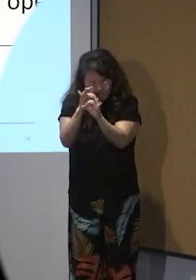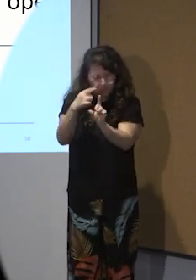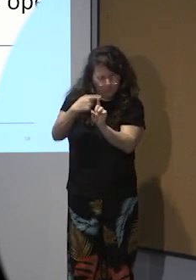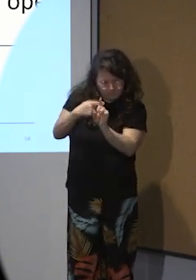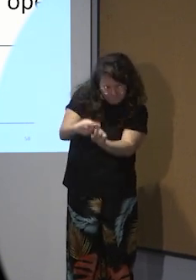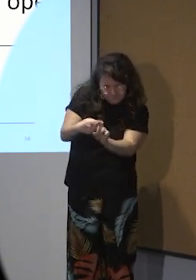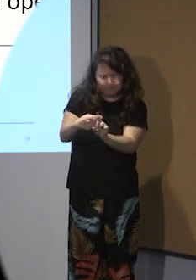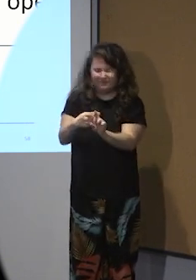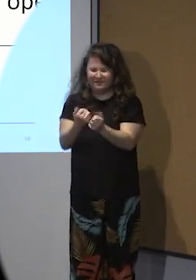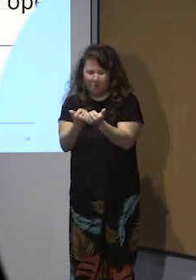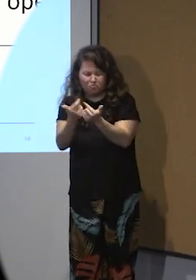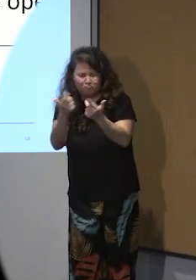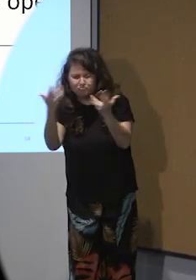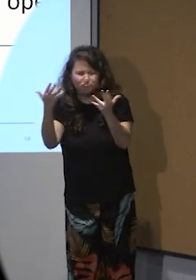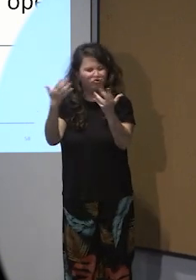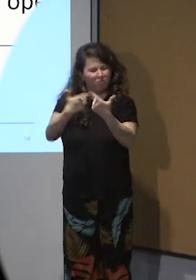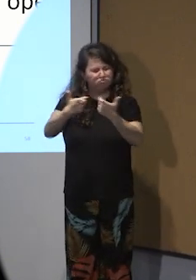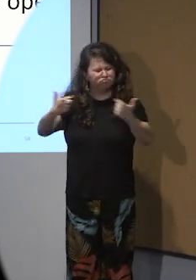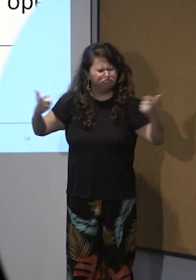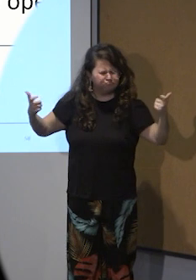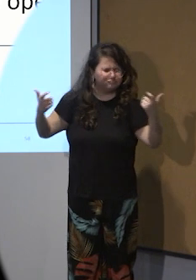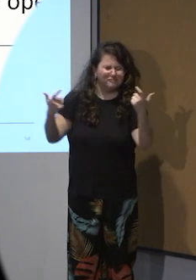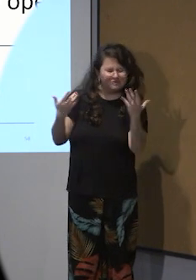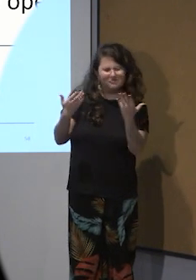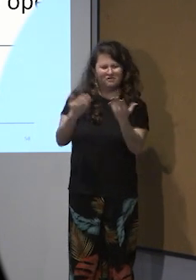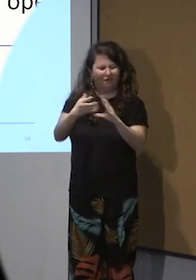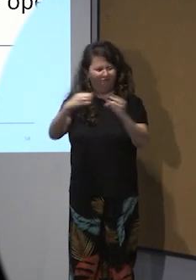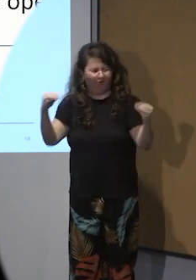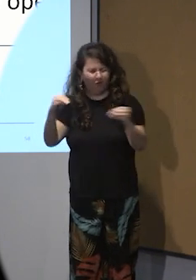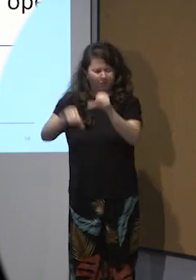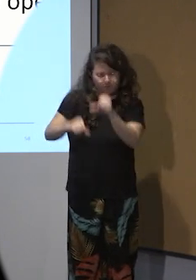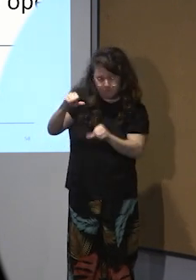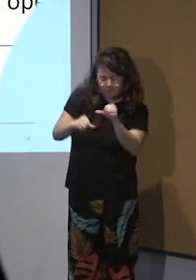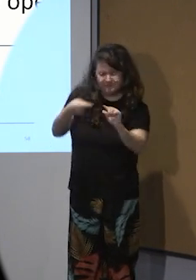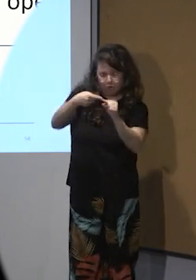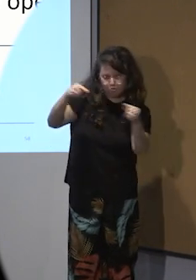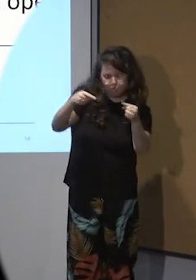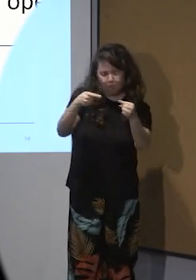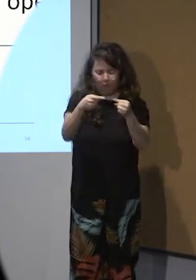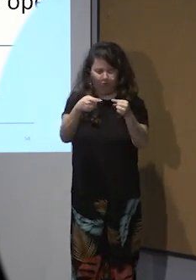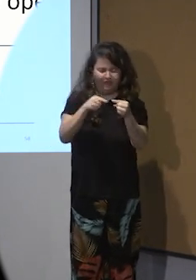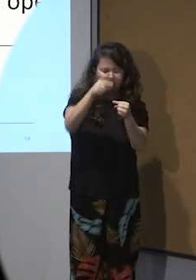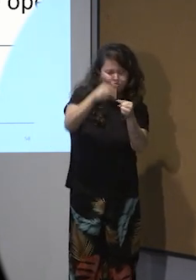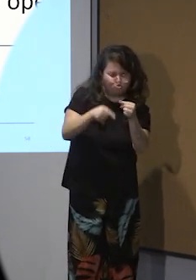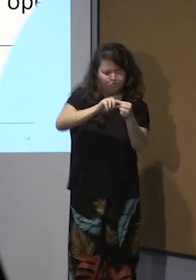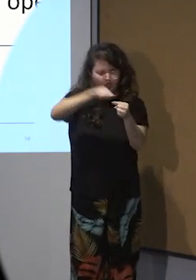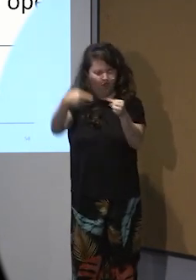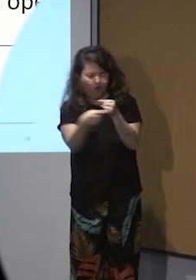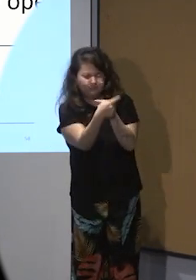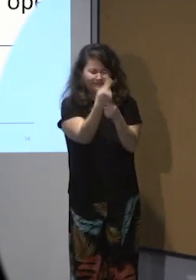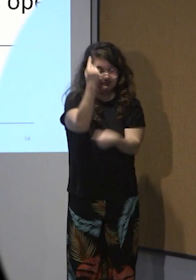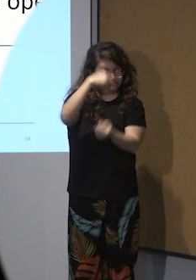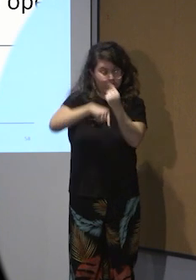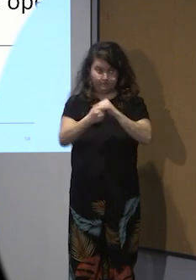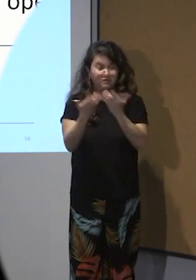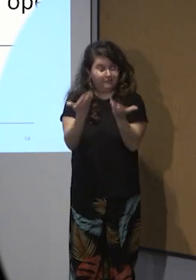voies d'abord, de la voie antérieure, de la voie latérale, de la voie postérieure, certaines qui vont sectionner des tendons, d'autres non. Donc voilà. On a vu au